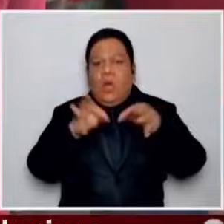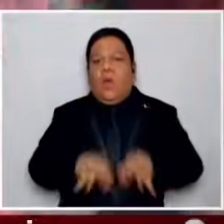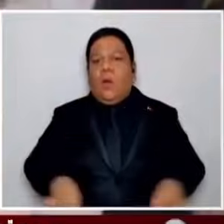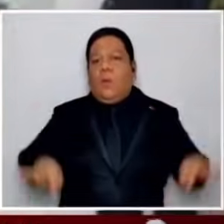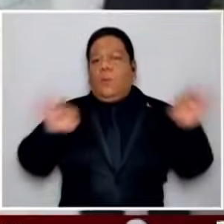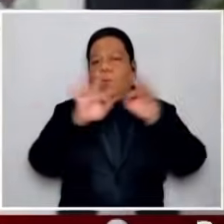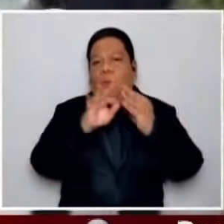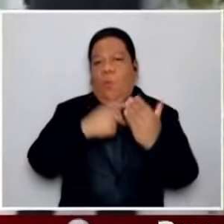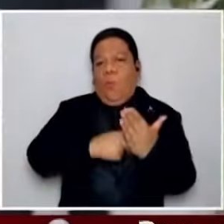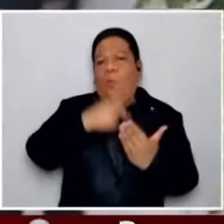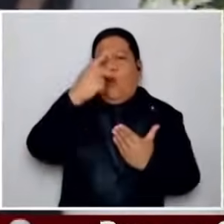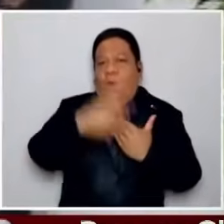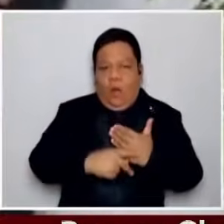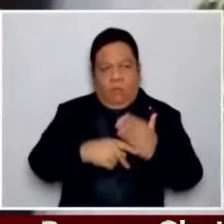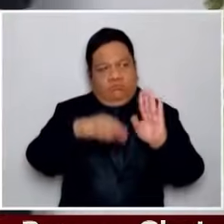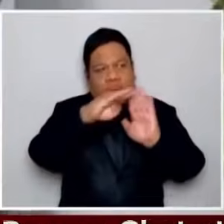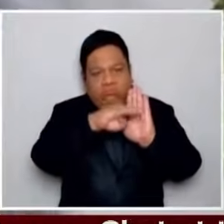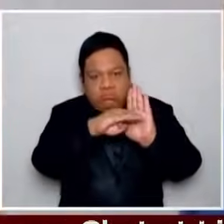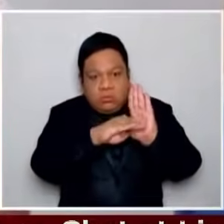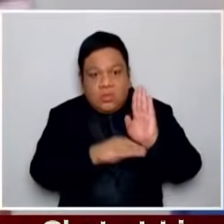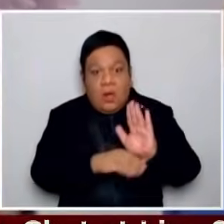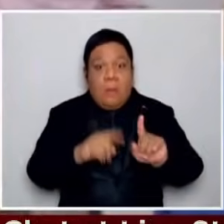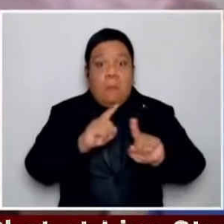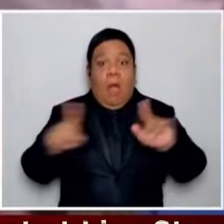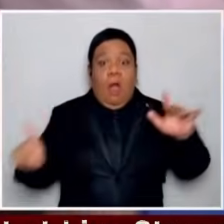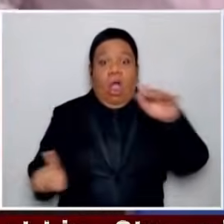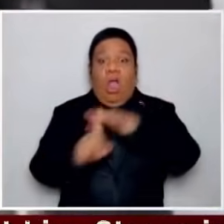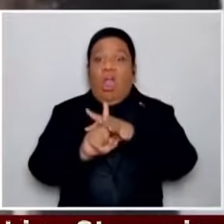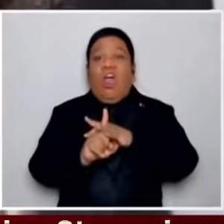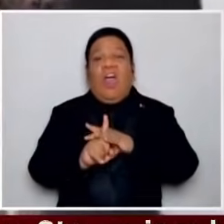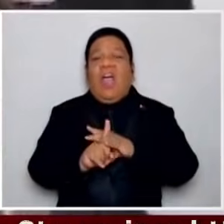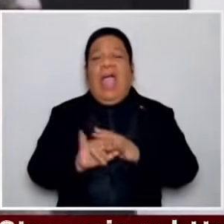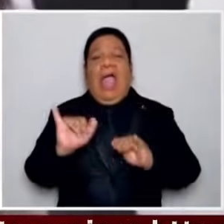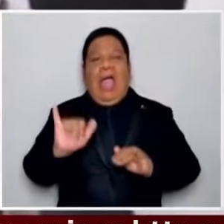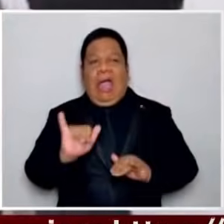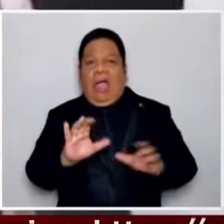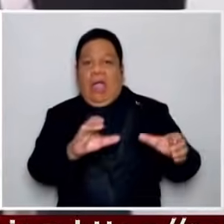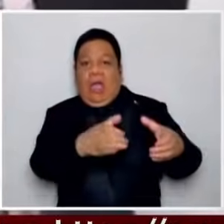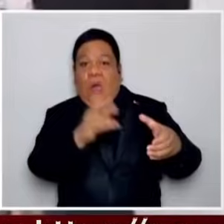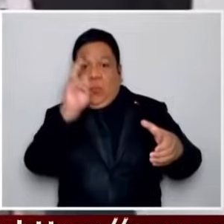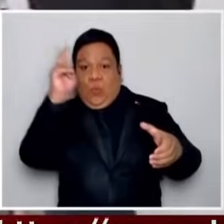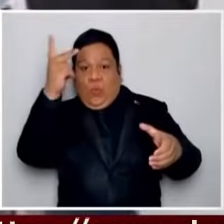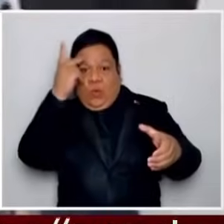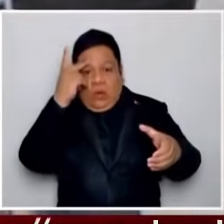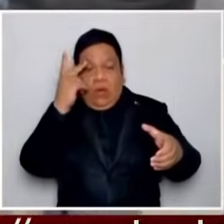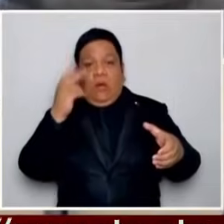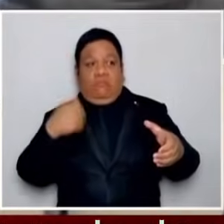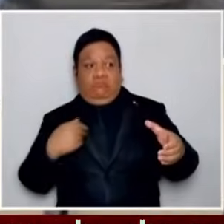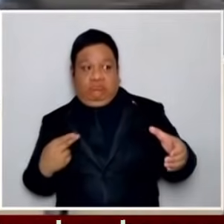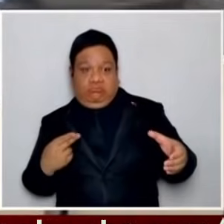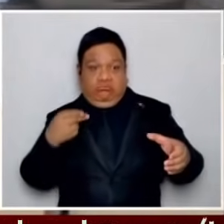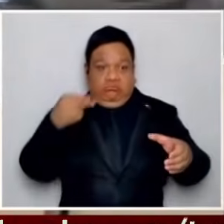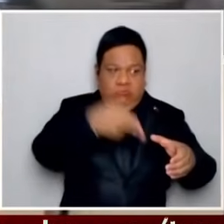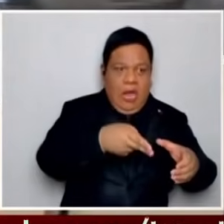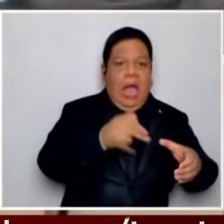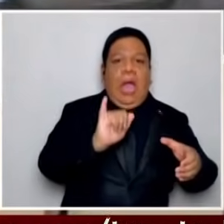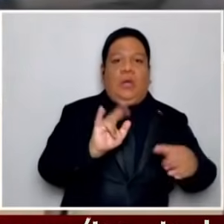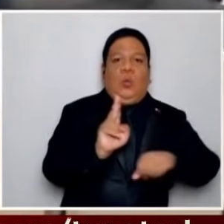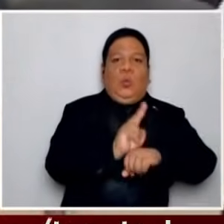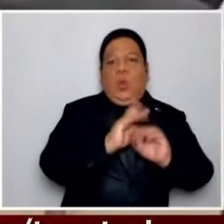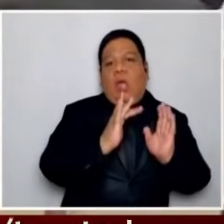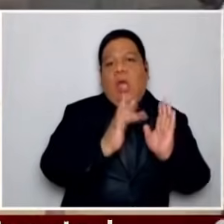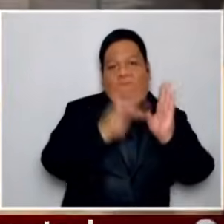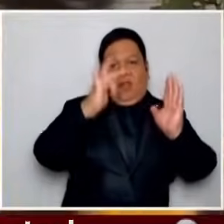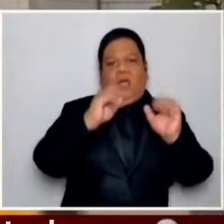taong bayan. Pero lumalabas na nagiging kasangkapan na lang ang ura-uradang pagsali sa isang partido para makatakbo sa